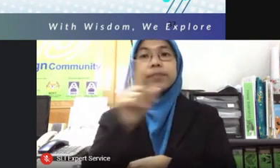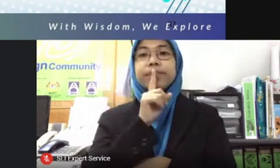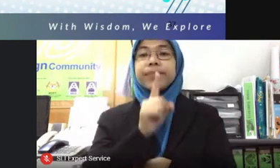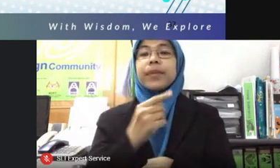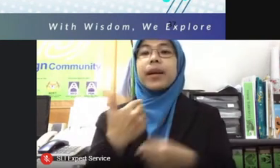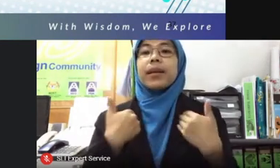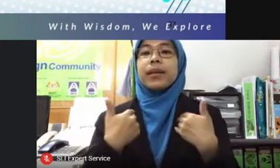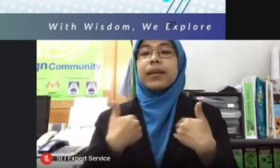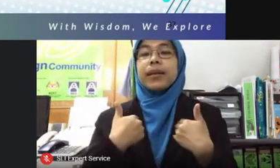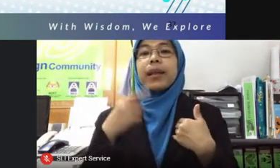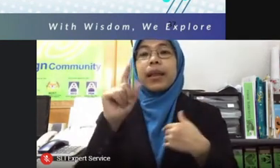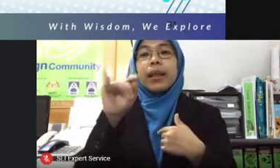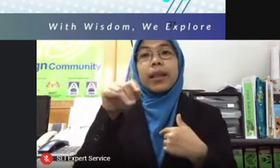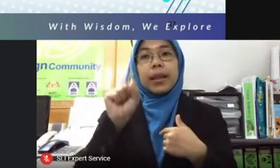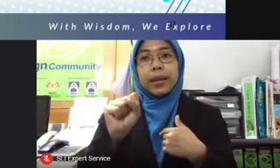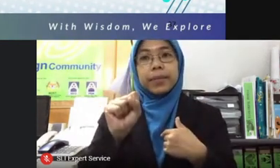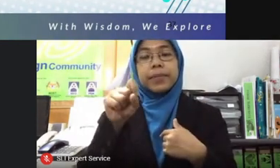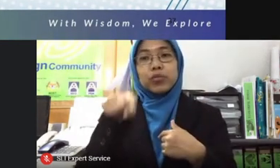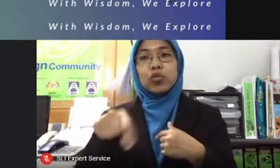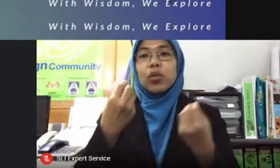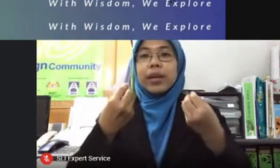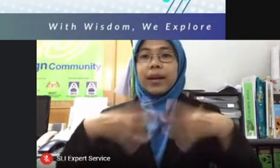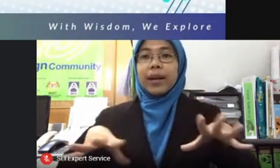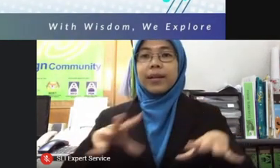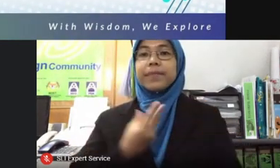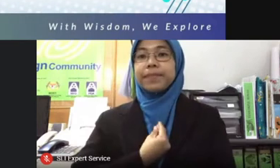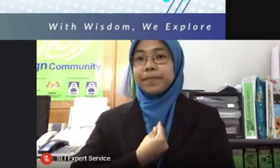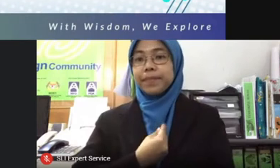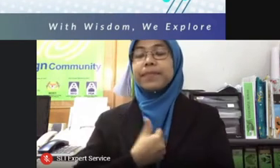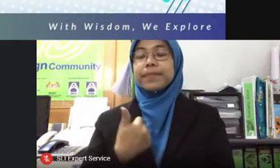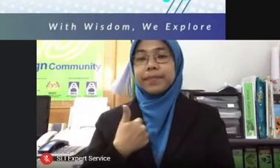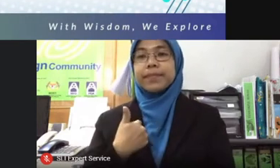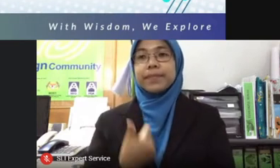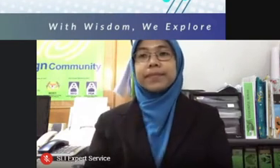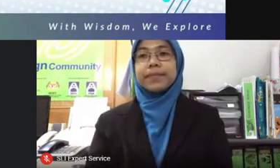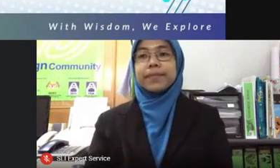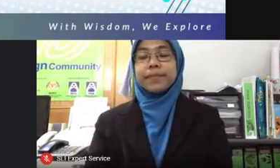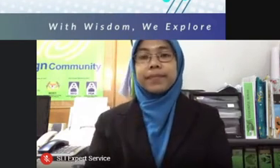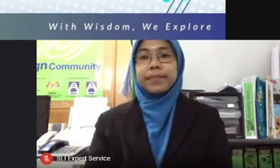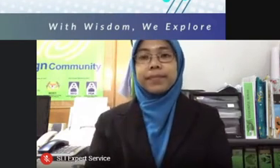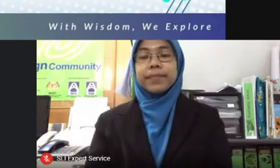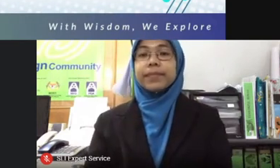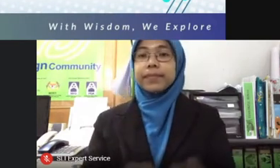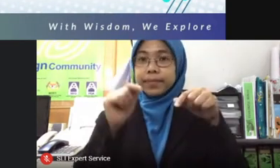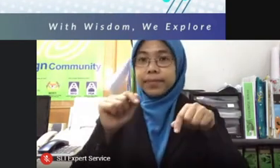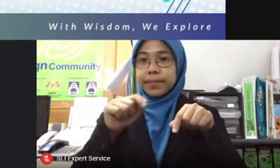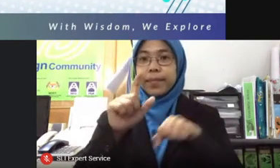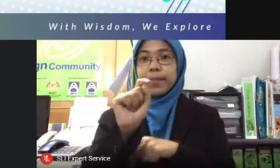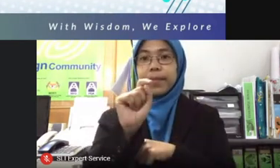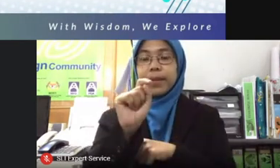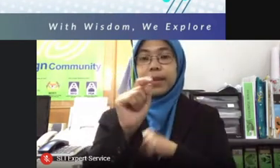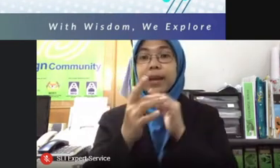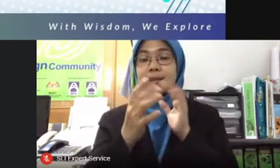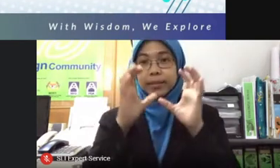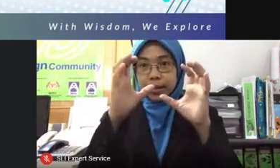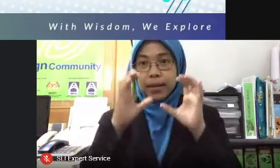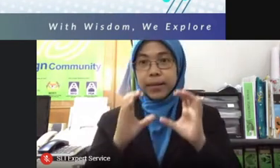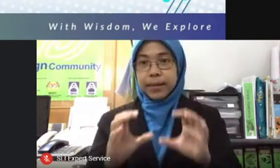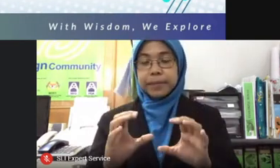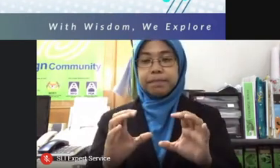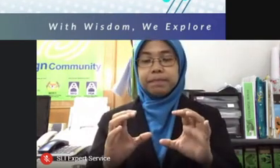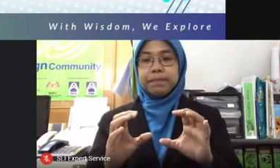akan ada tips tersebut untuk macam mana nak hilangkan nervous kalau kita gemuruh. Okay, ni teknik kalau kita